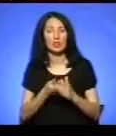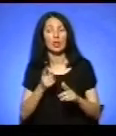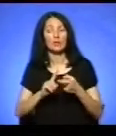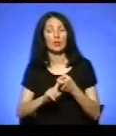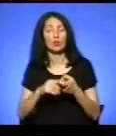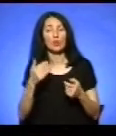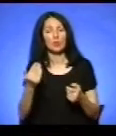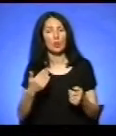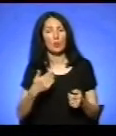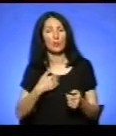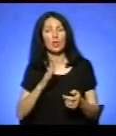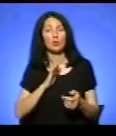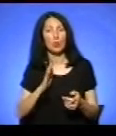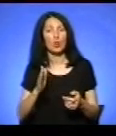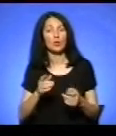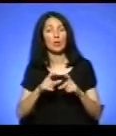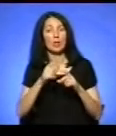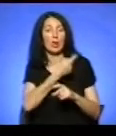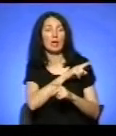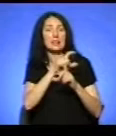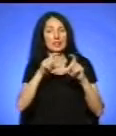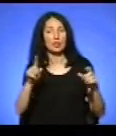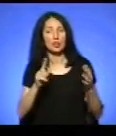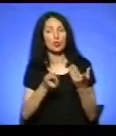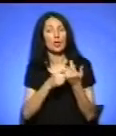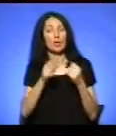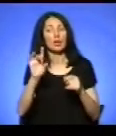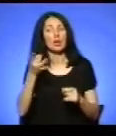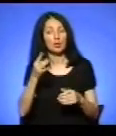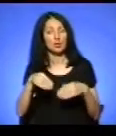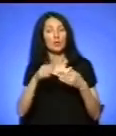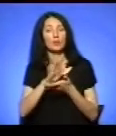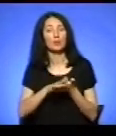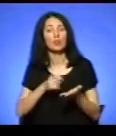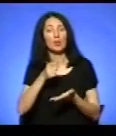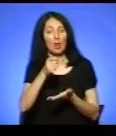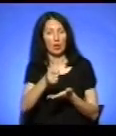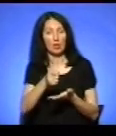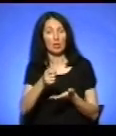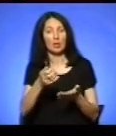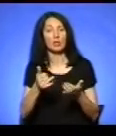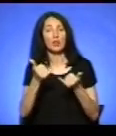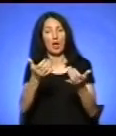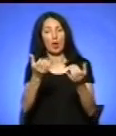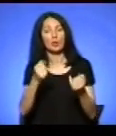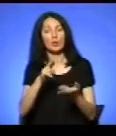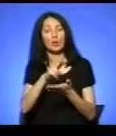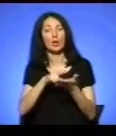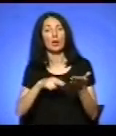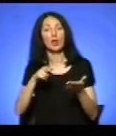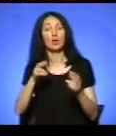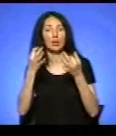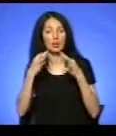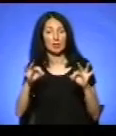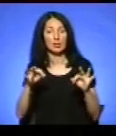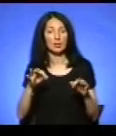нас от декілька, бувають такі заклади, що декілька разів подавали якраз на отримання ліцензії, а без ліцензії Національна